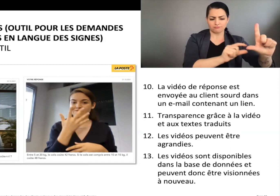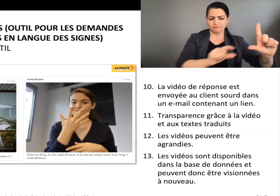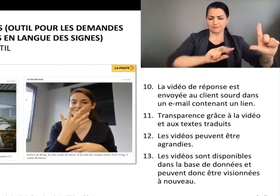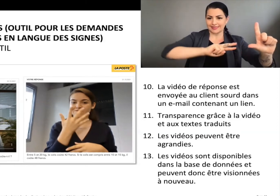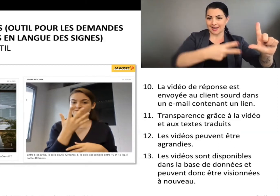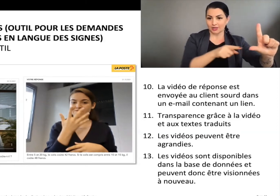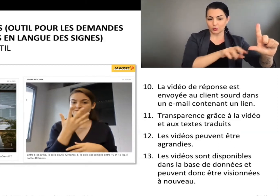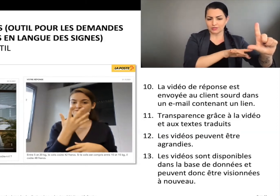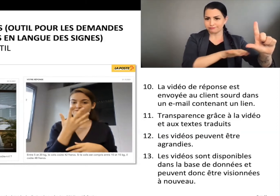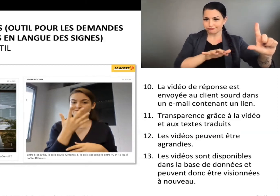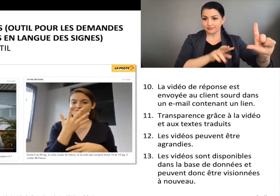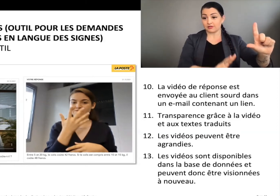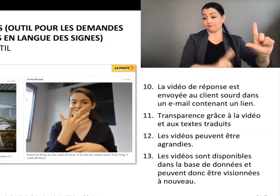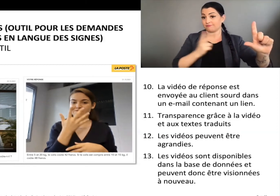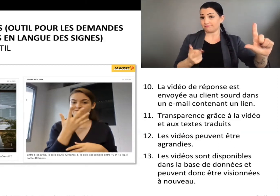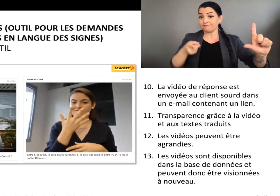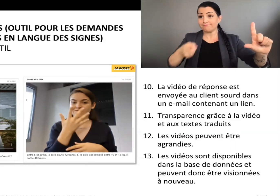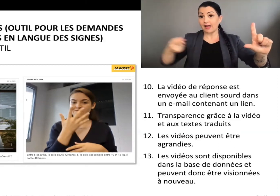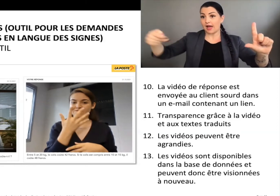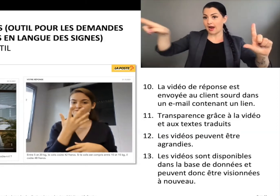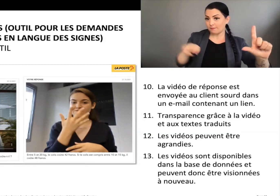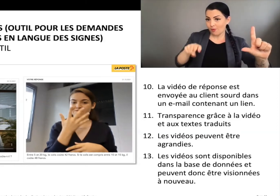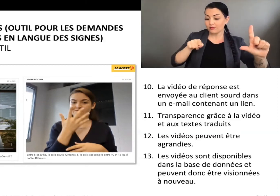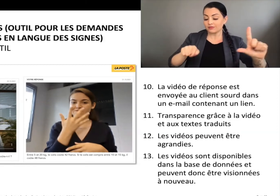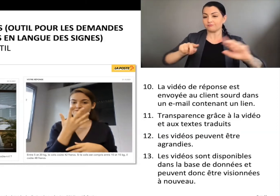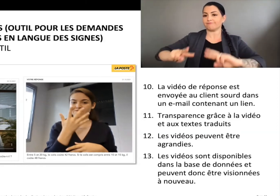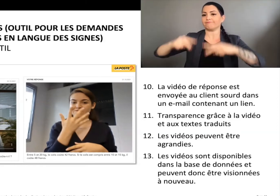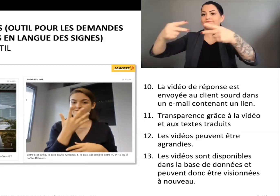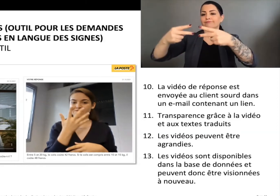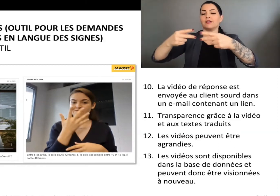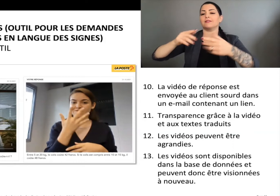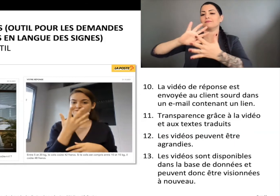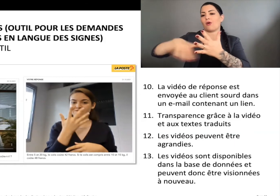sur la droite, la réponse vidéo accompagnée de la traduction écrite.